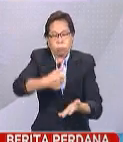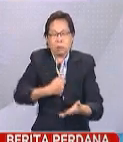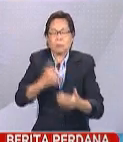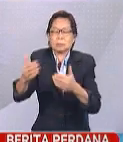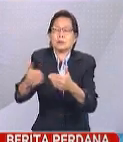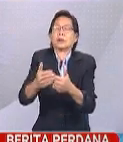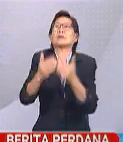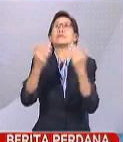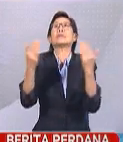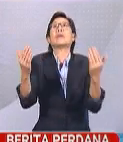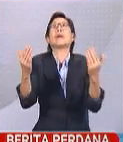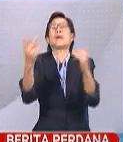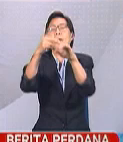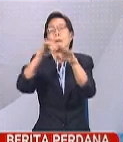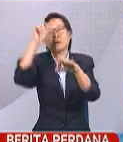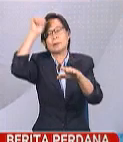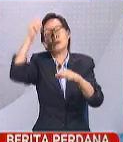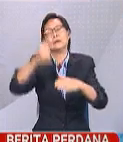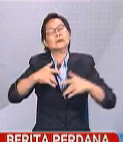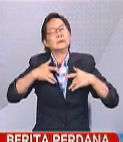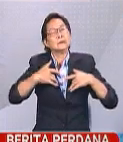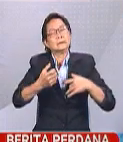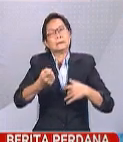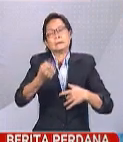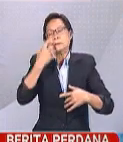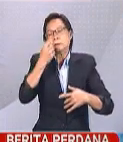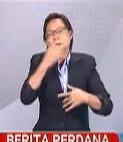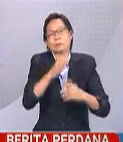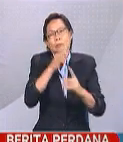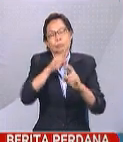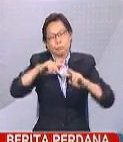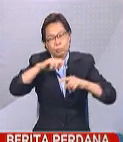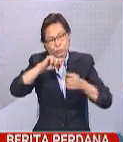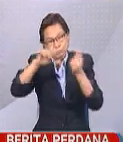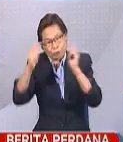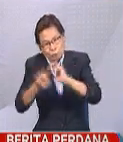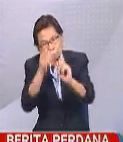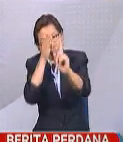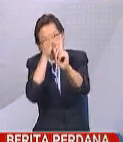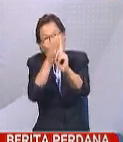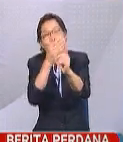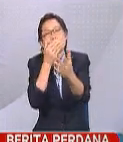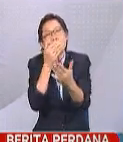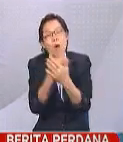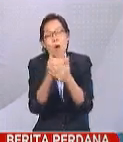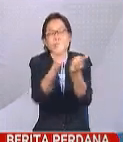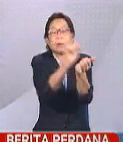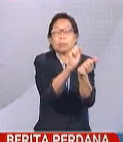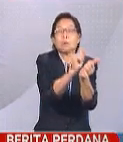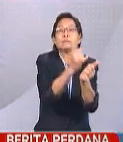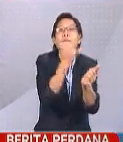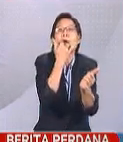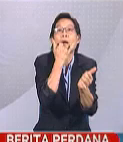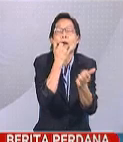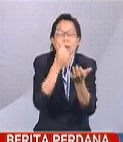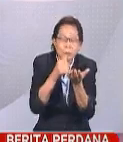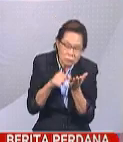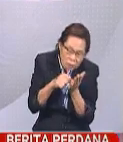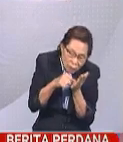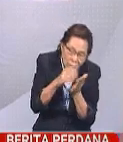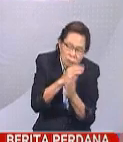Allah sekaligus insaf dan berubah ke arah kebaikan. Ketiga-tiganya ditahan atas kesalahan dadah dan